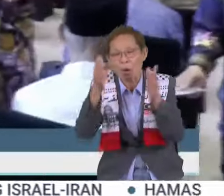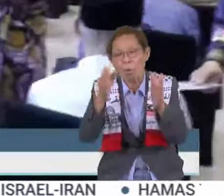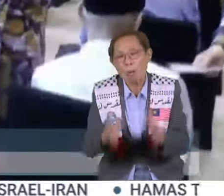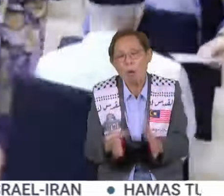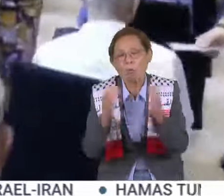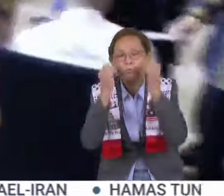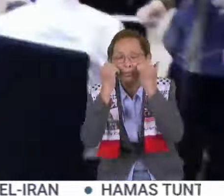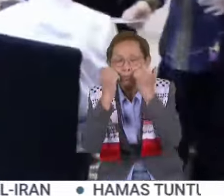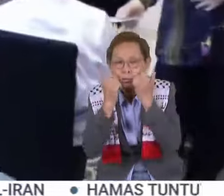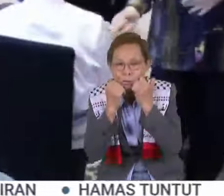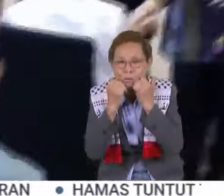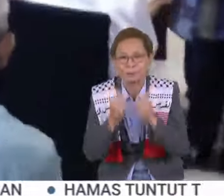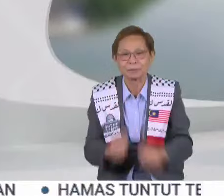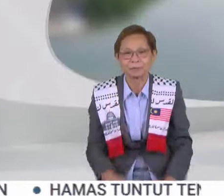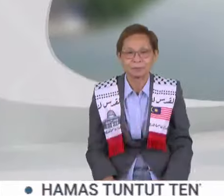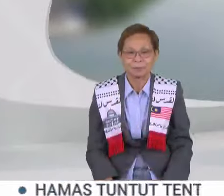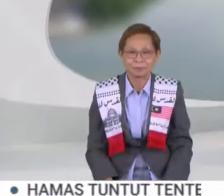warga emas.